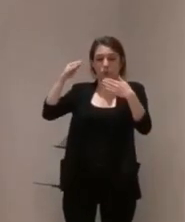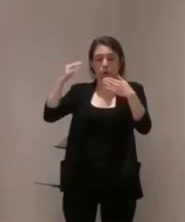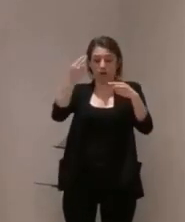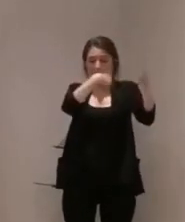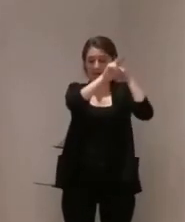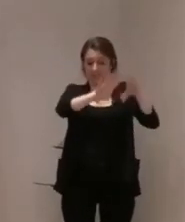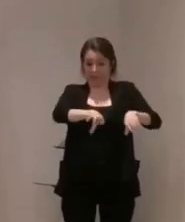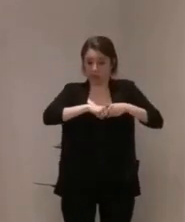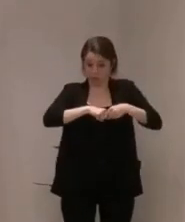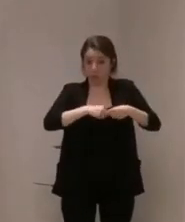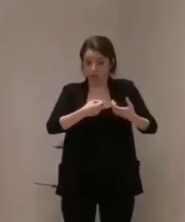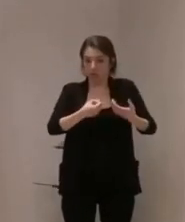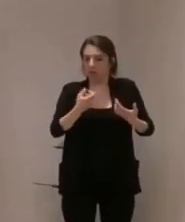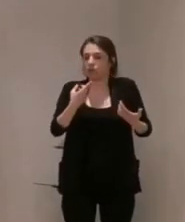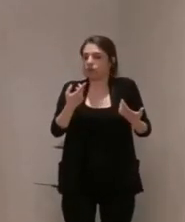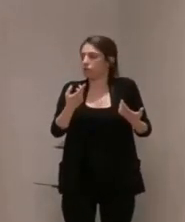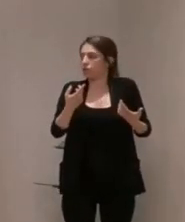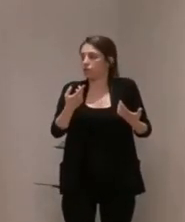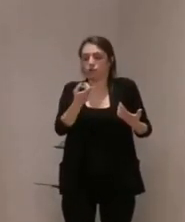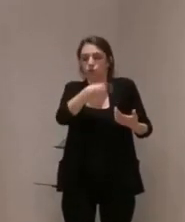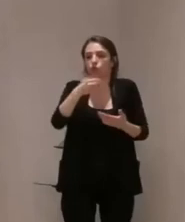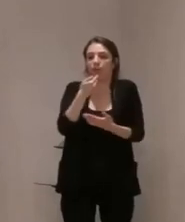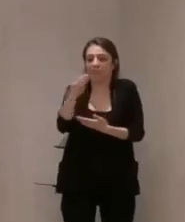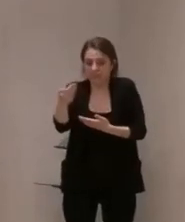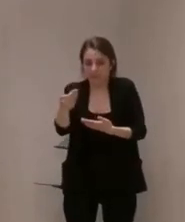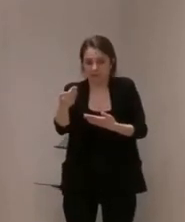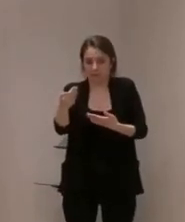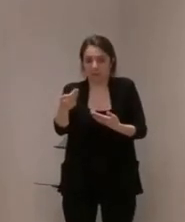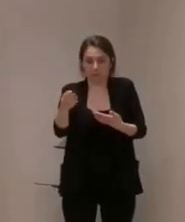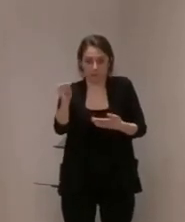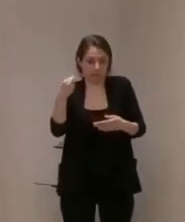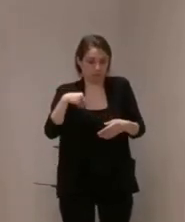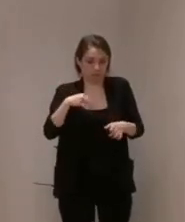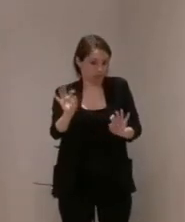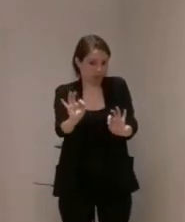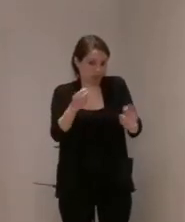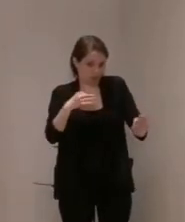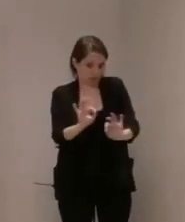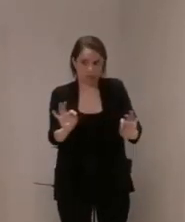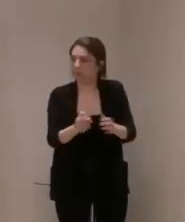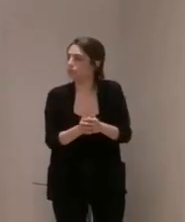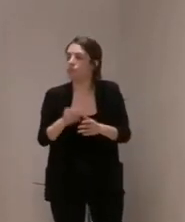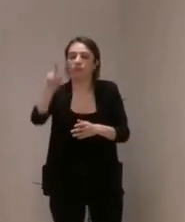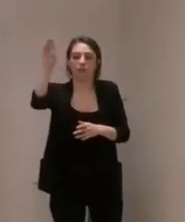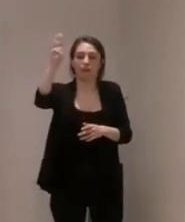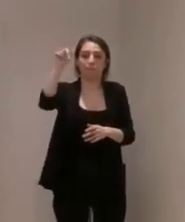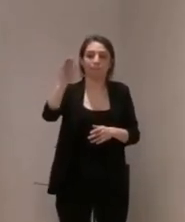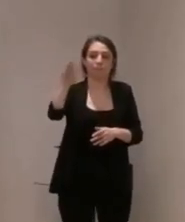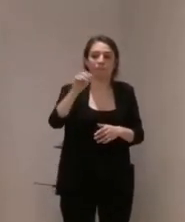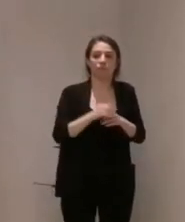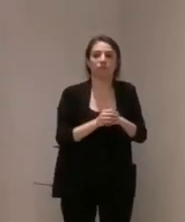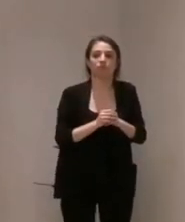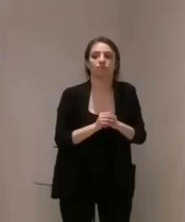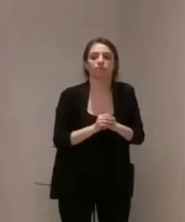És que ho traspassa molt difícil. És el que demanem, eh? És el que sí, va. Sí. I el Pere volia... Sí,